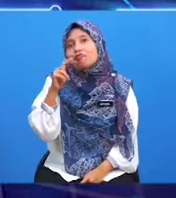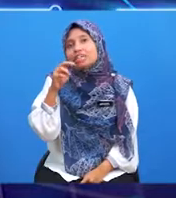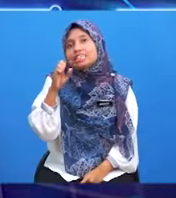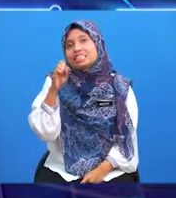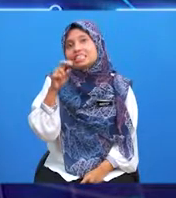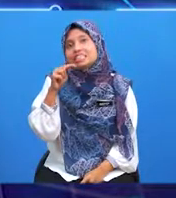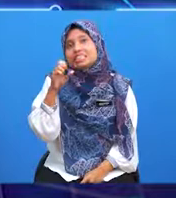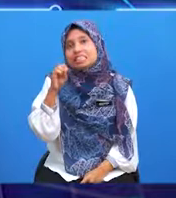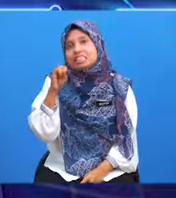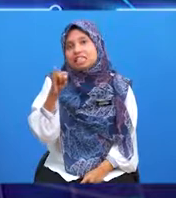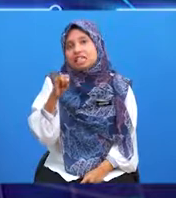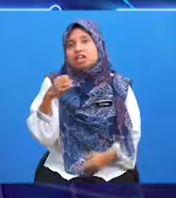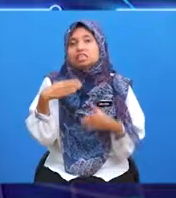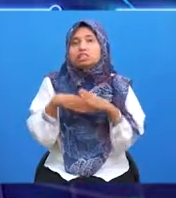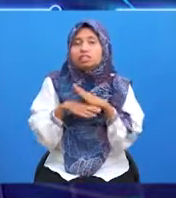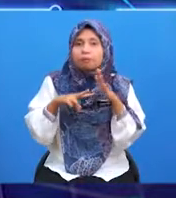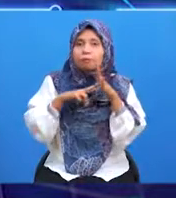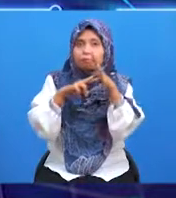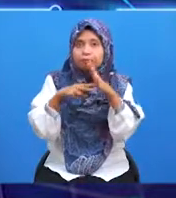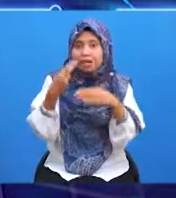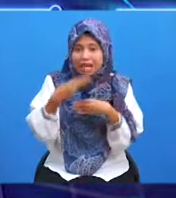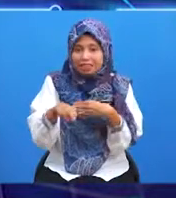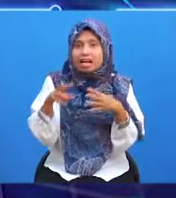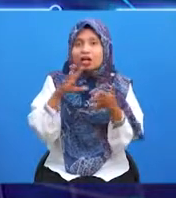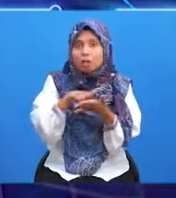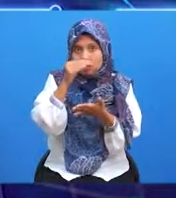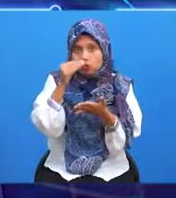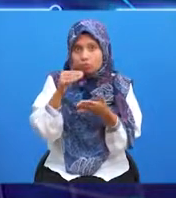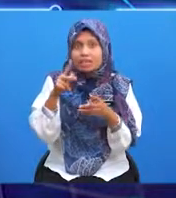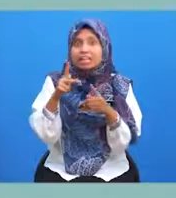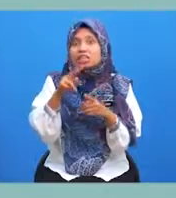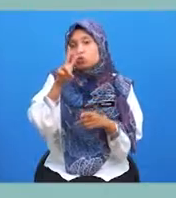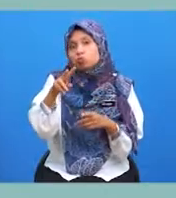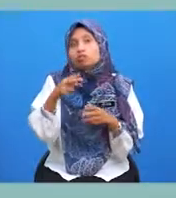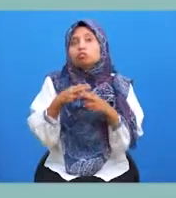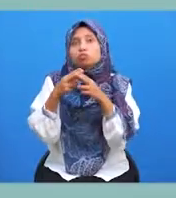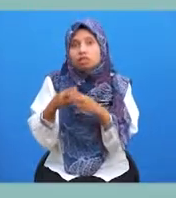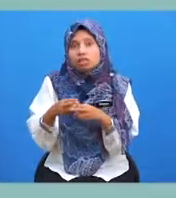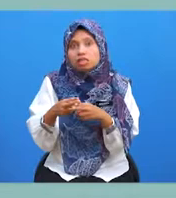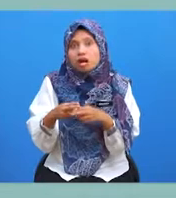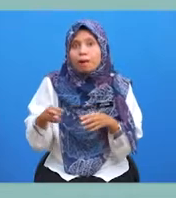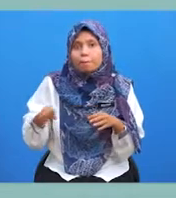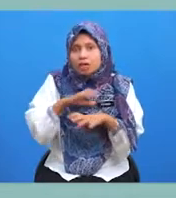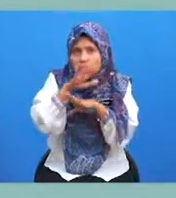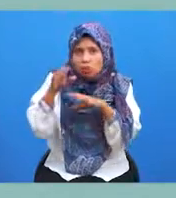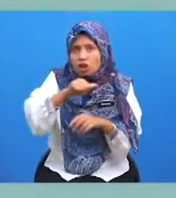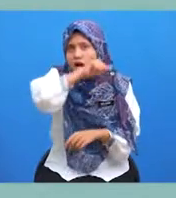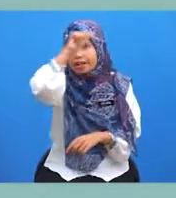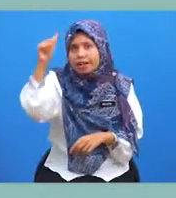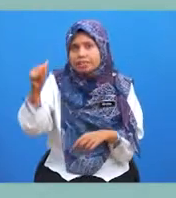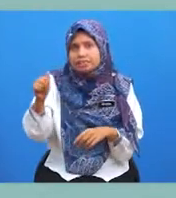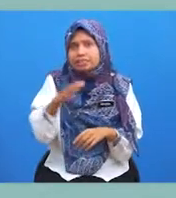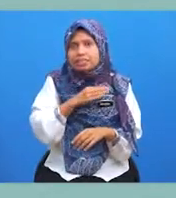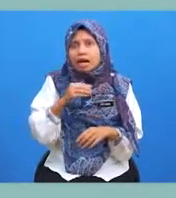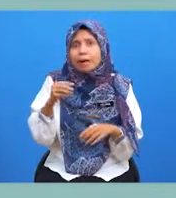Aplikasi satelit dalam penghantaran maklumat yang kedua pula, penerokaan angkasa